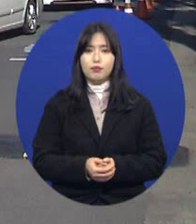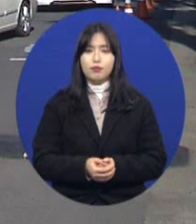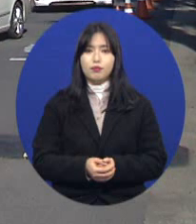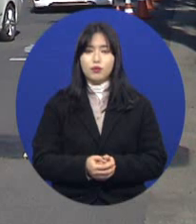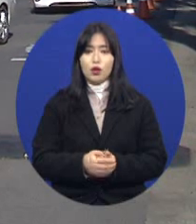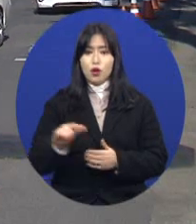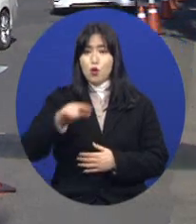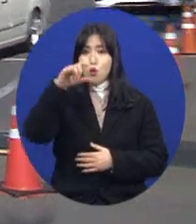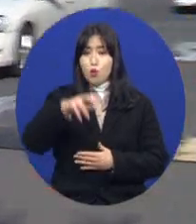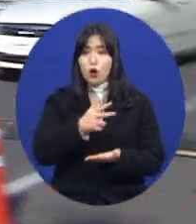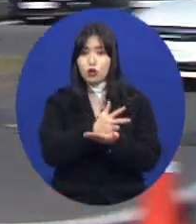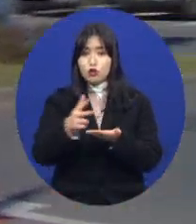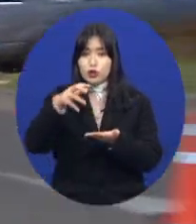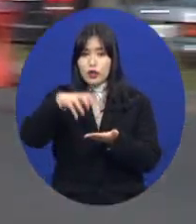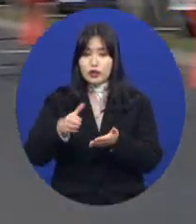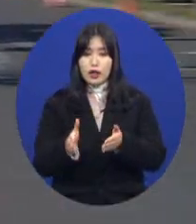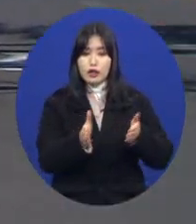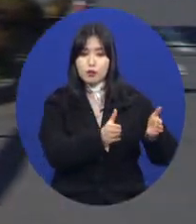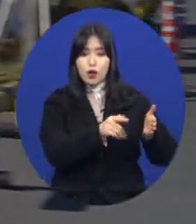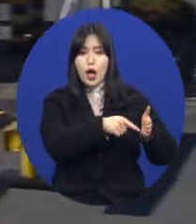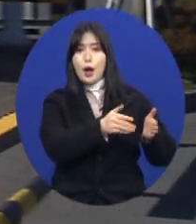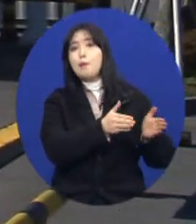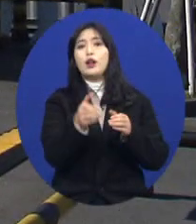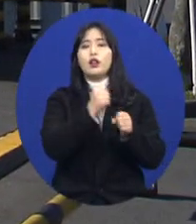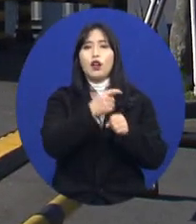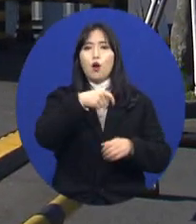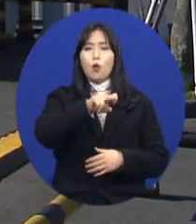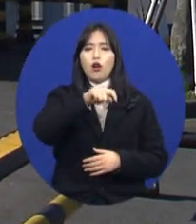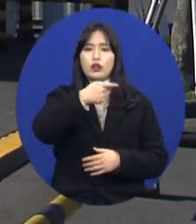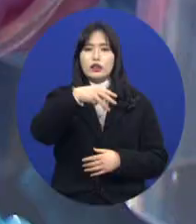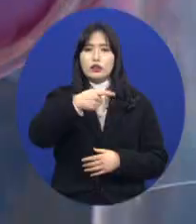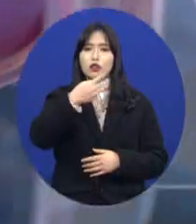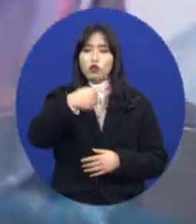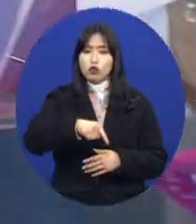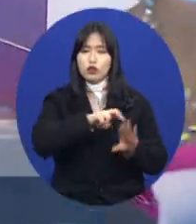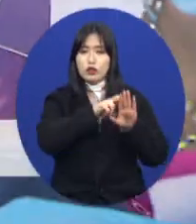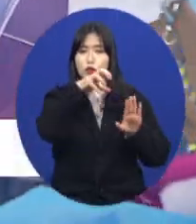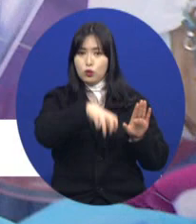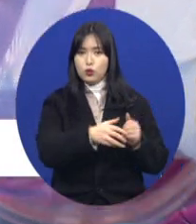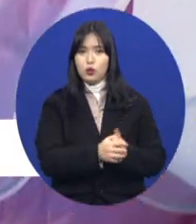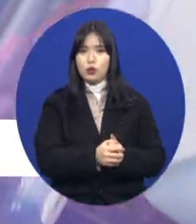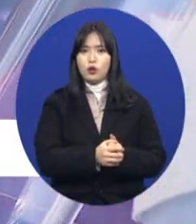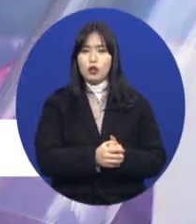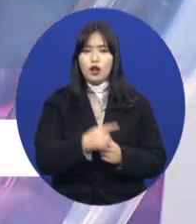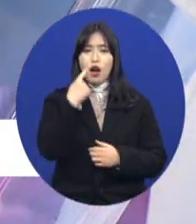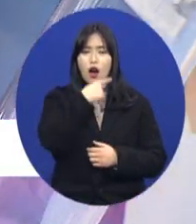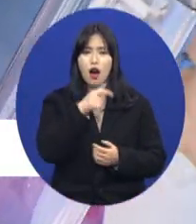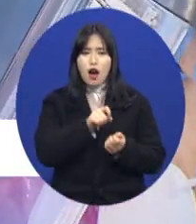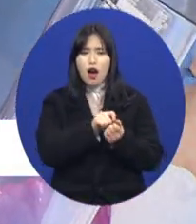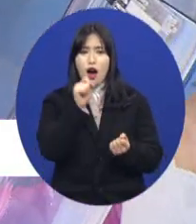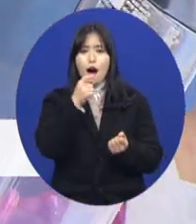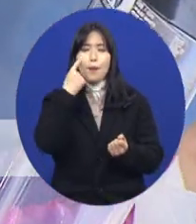공항 주차장 한편에 마련된 워크 스 로 3 * 진료소 대부분과